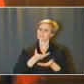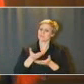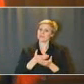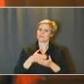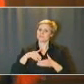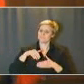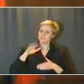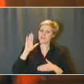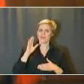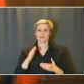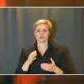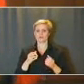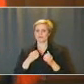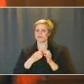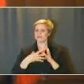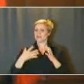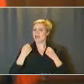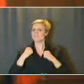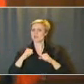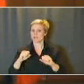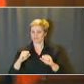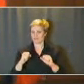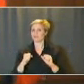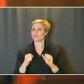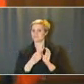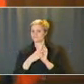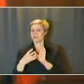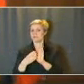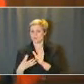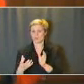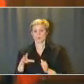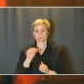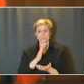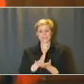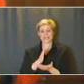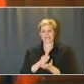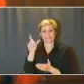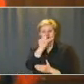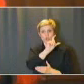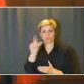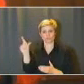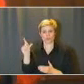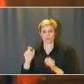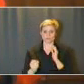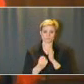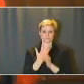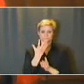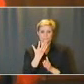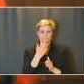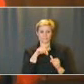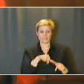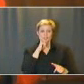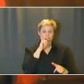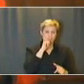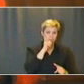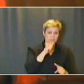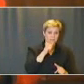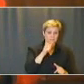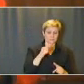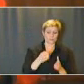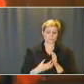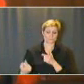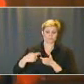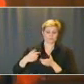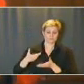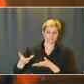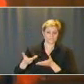större effekter. när det gäller just det här med företag som har startats i Jönköping så är det alltså